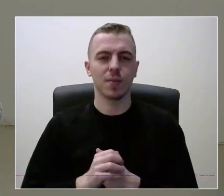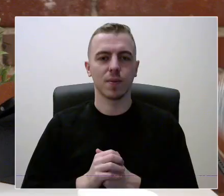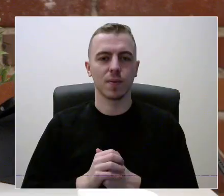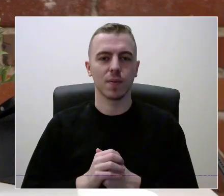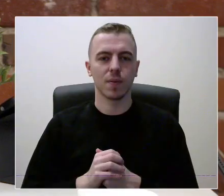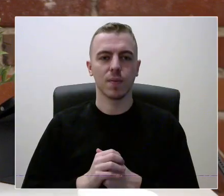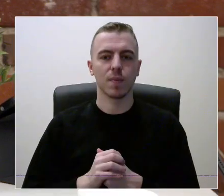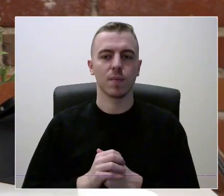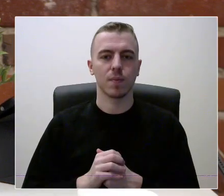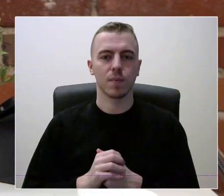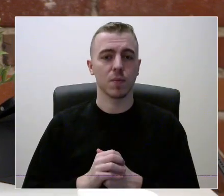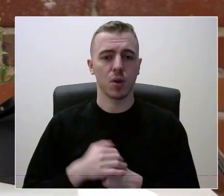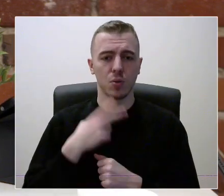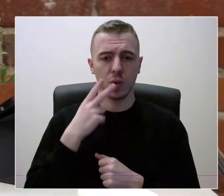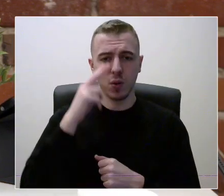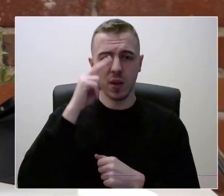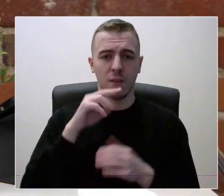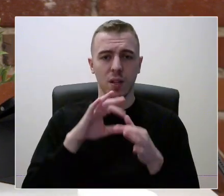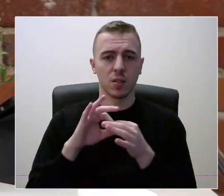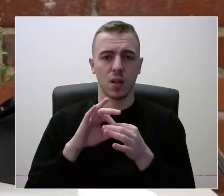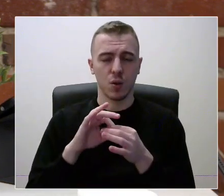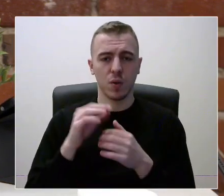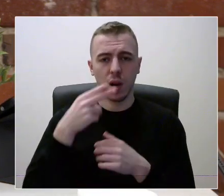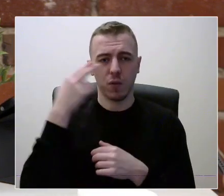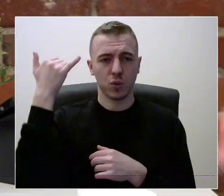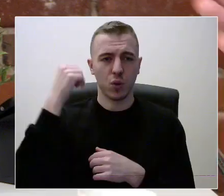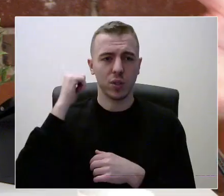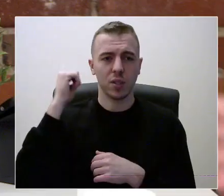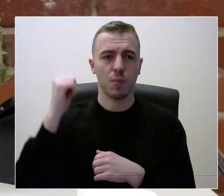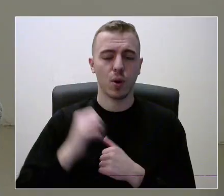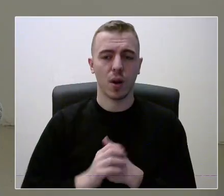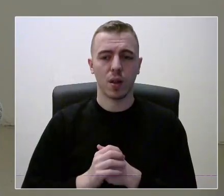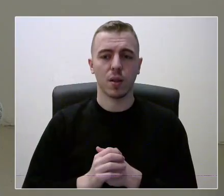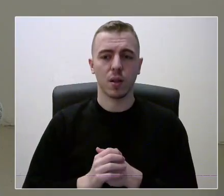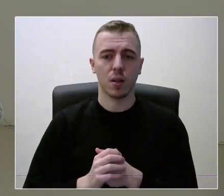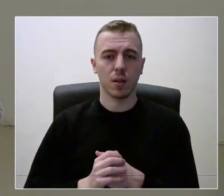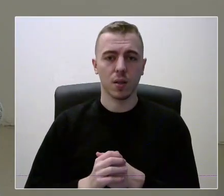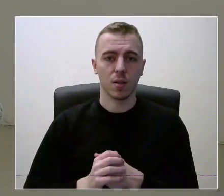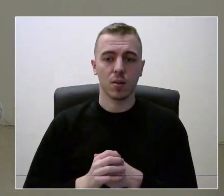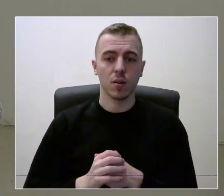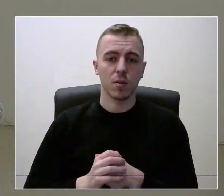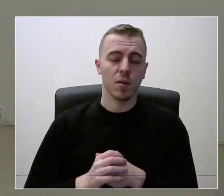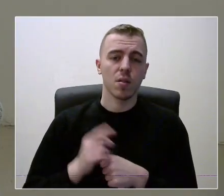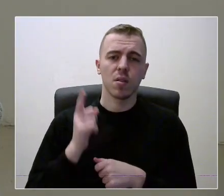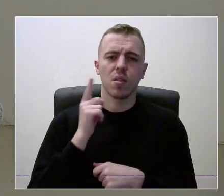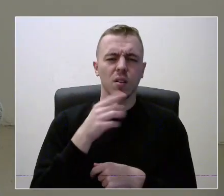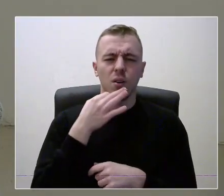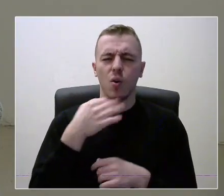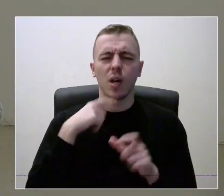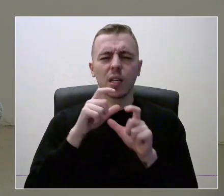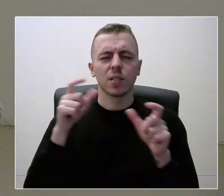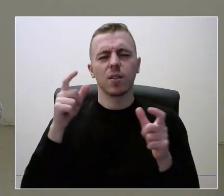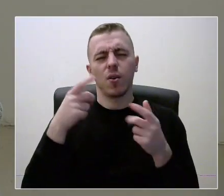parašyta Tėvynės sąjunga Lietuvos krikščionys demokratai prie Žygimanto. Tai... Žygimantas deklaruoja, kad aš nesusietas su jokiais įstaigom,